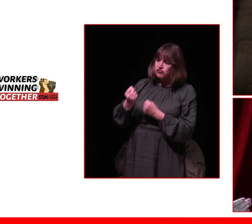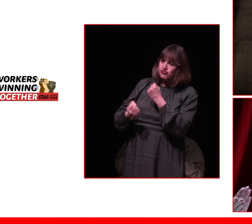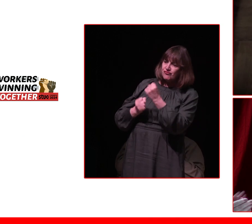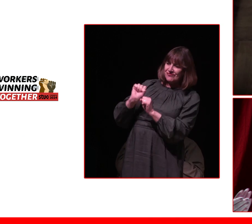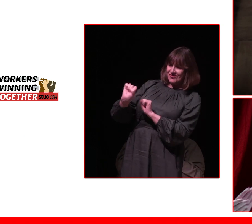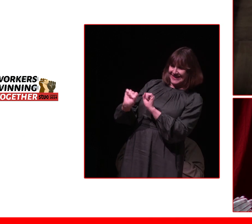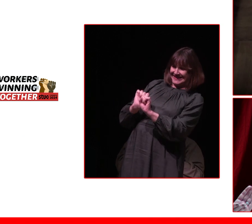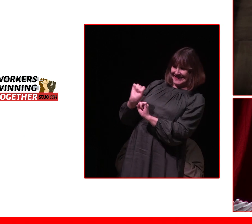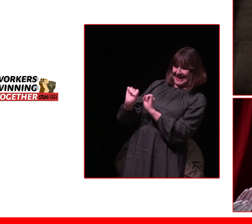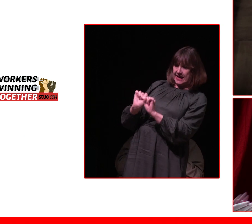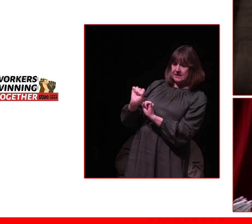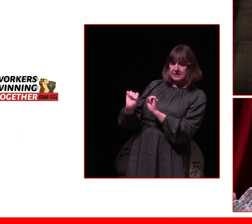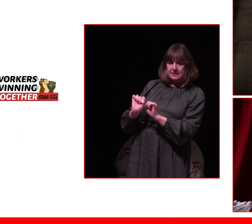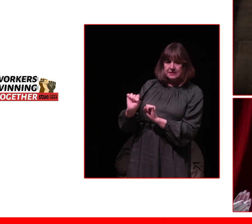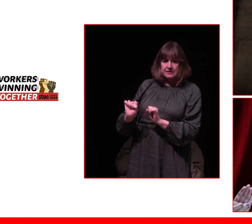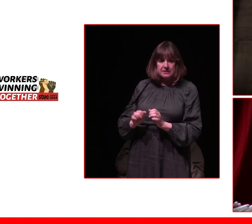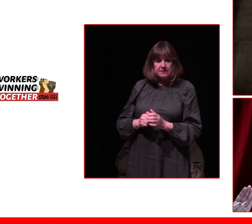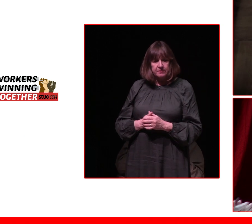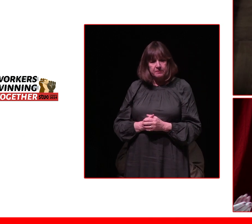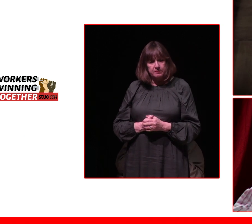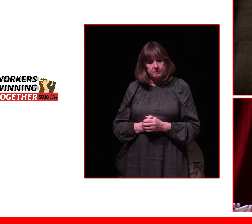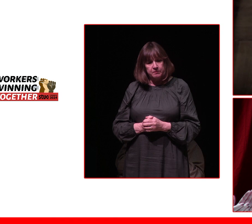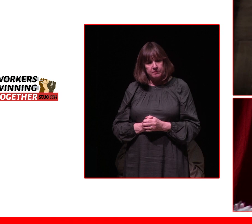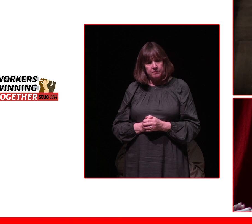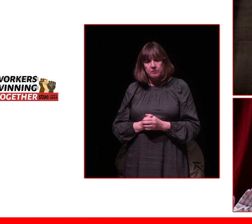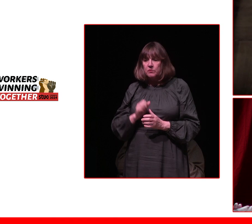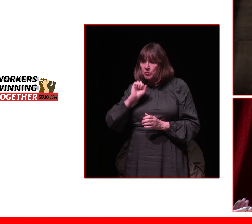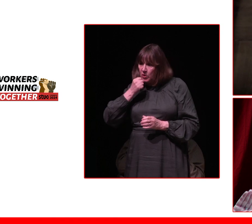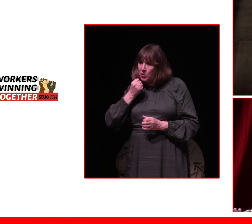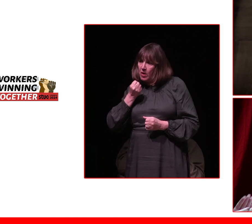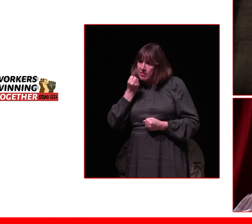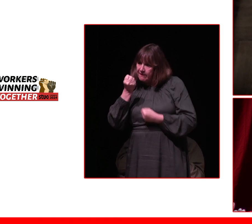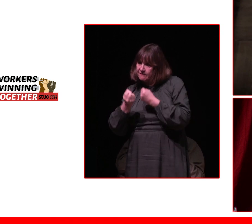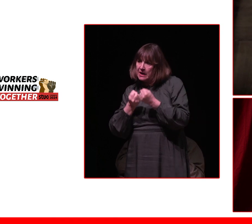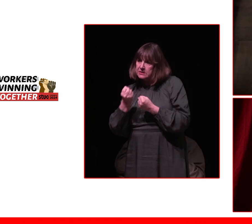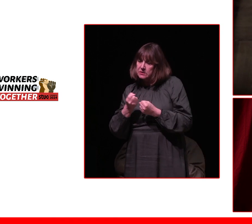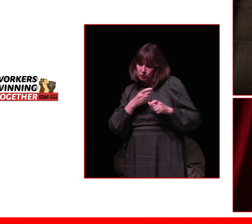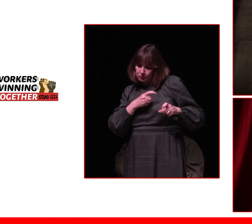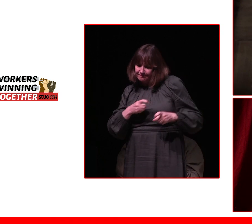لأن الإنسان الفلسطيني على ضعفه هو الوطن.